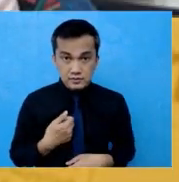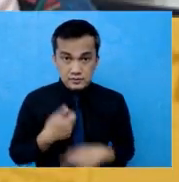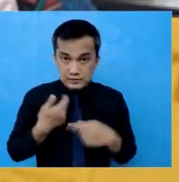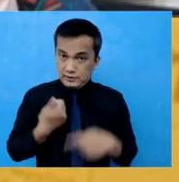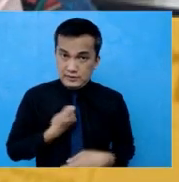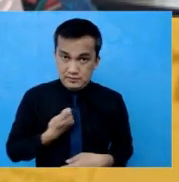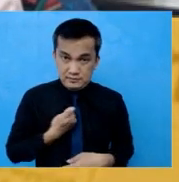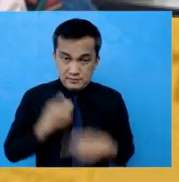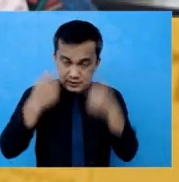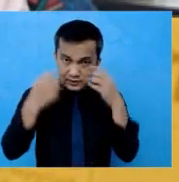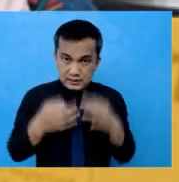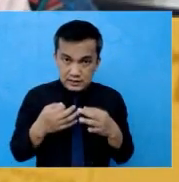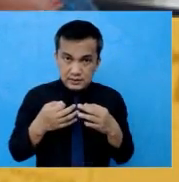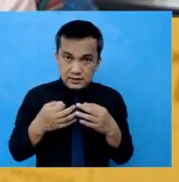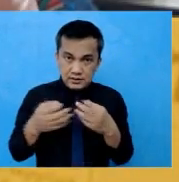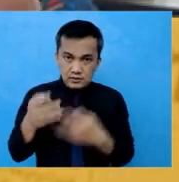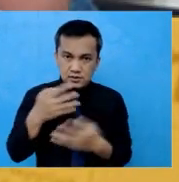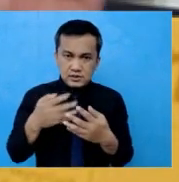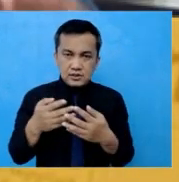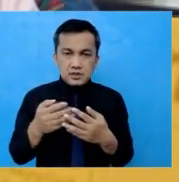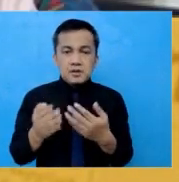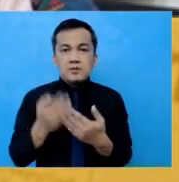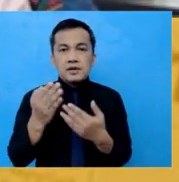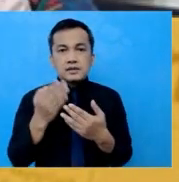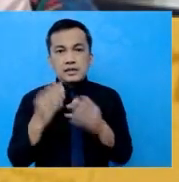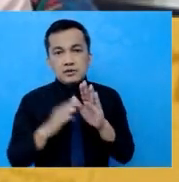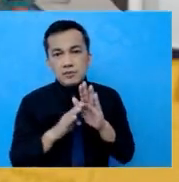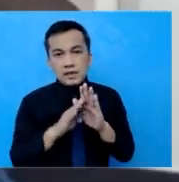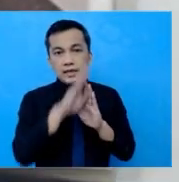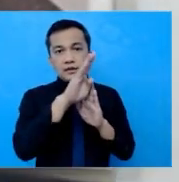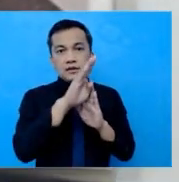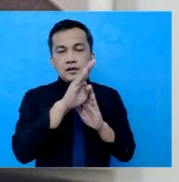kasi madaling umakyat, mahirap mag-maintain.